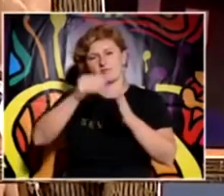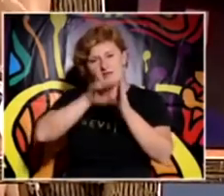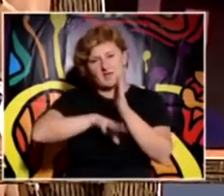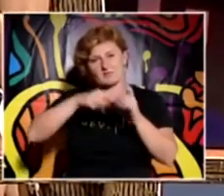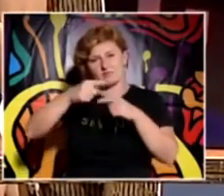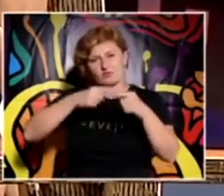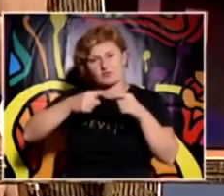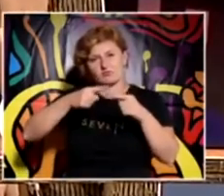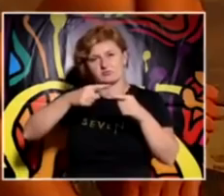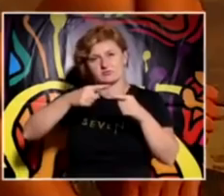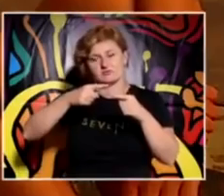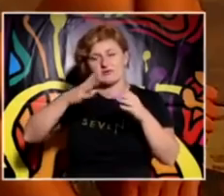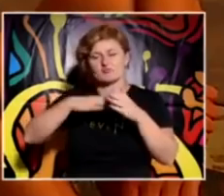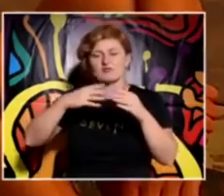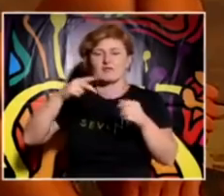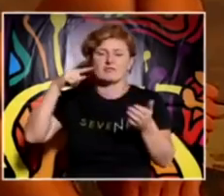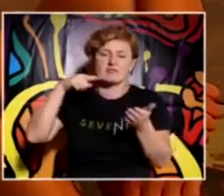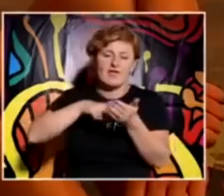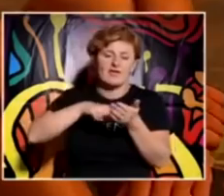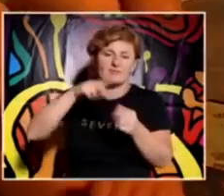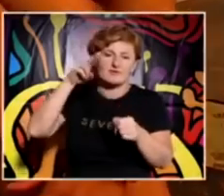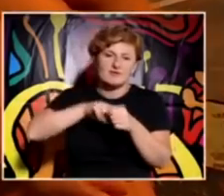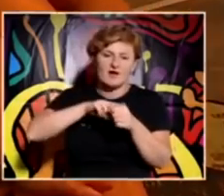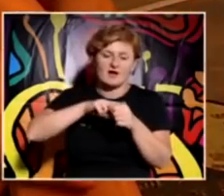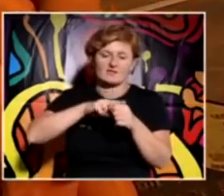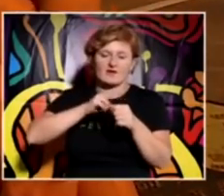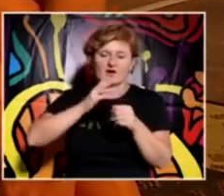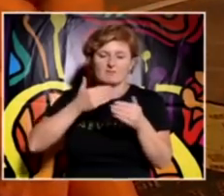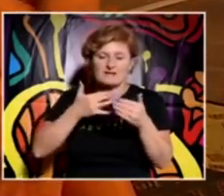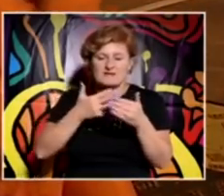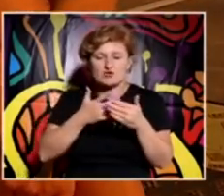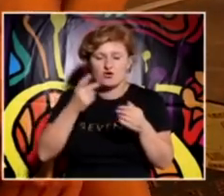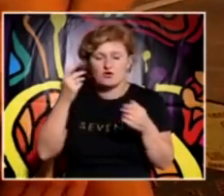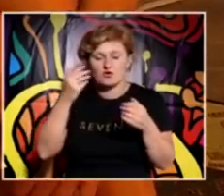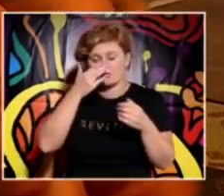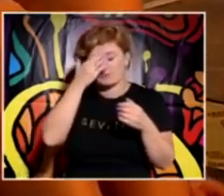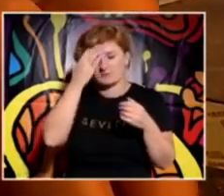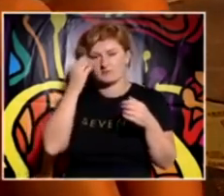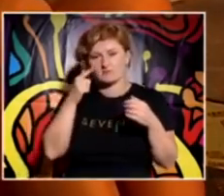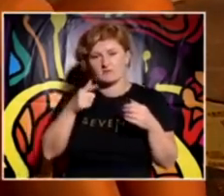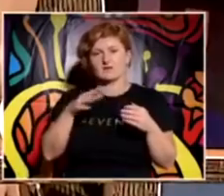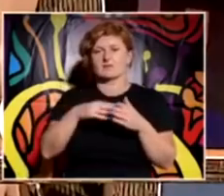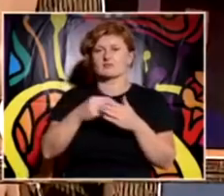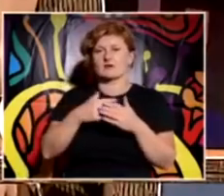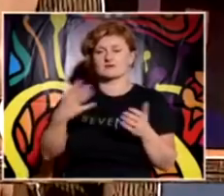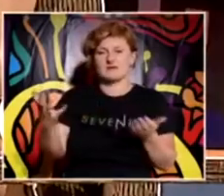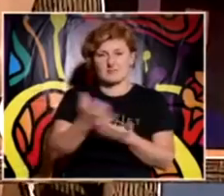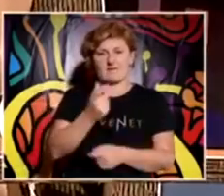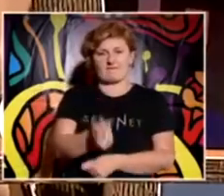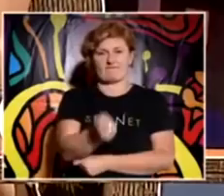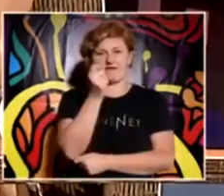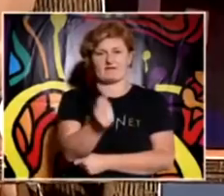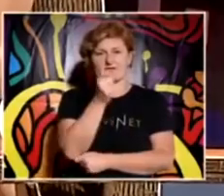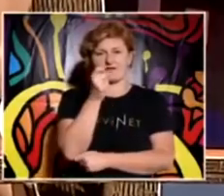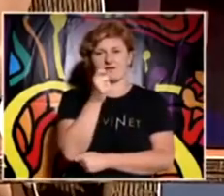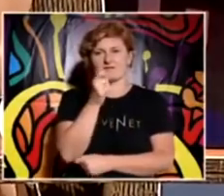często przecenione zbliżającym się terminem ważności albo takie jakieś super promocje. Zabieramy też wędkę. Jeśli ktoś jest w